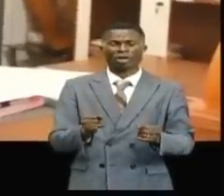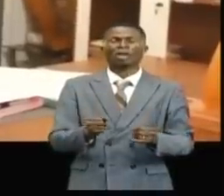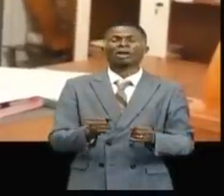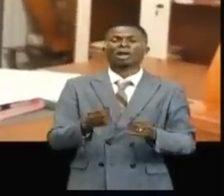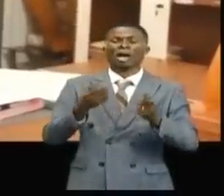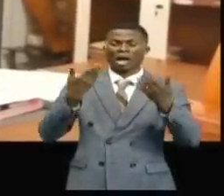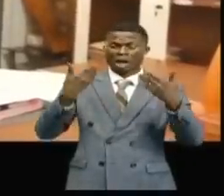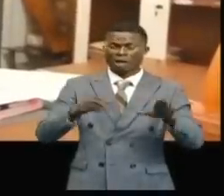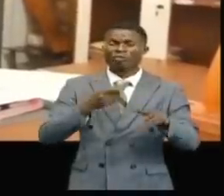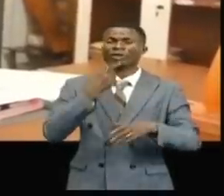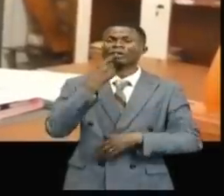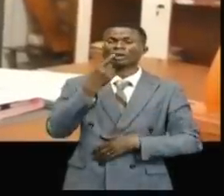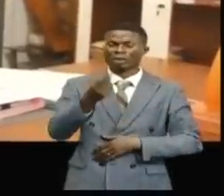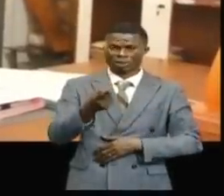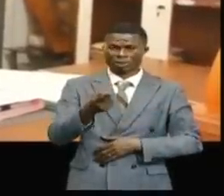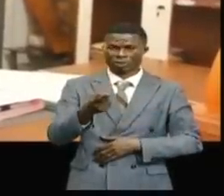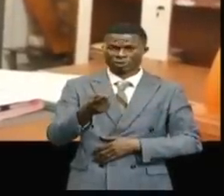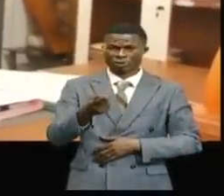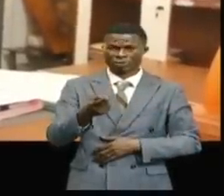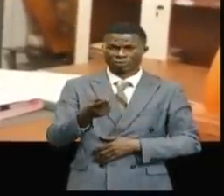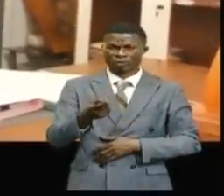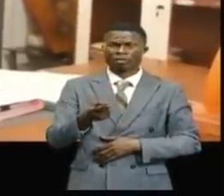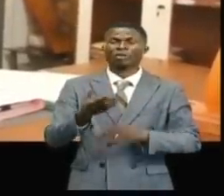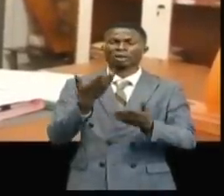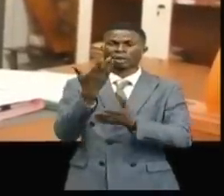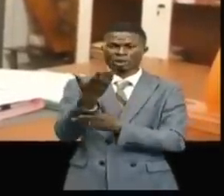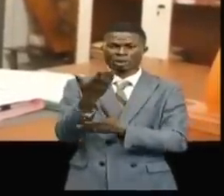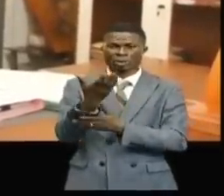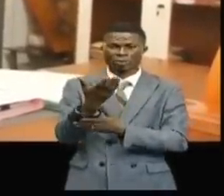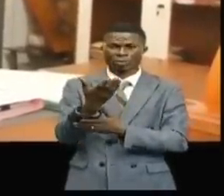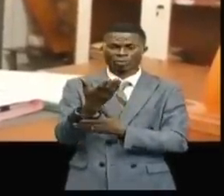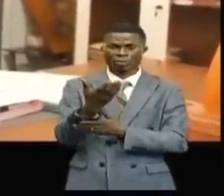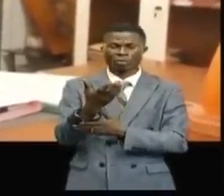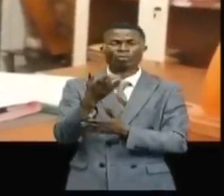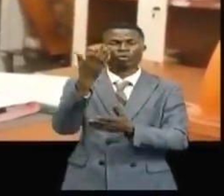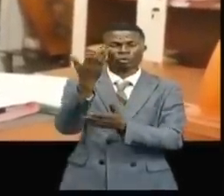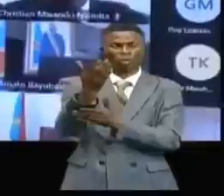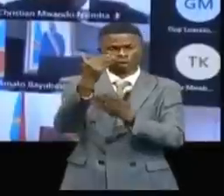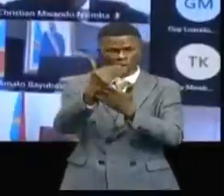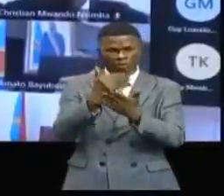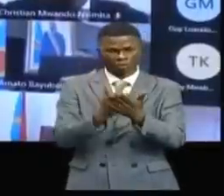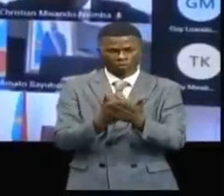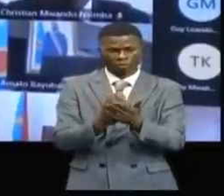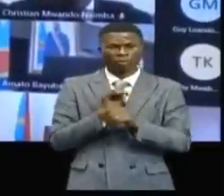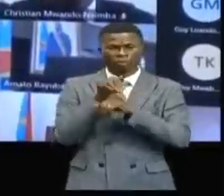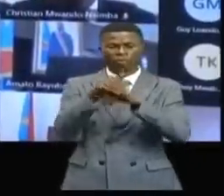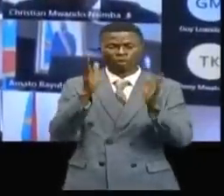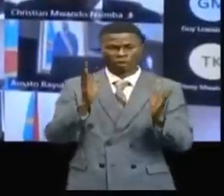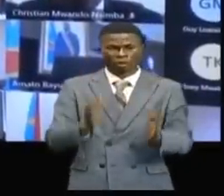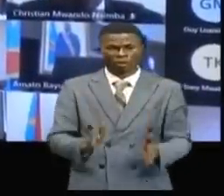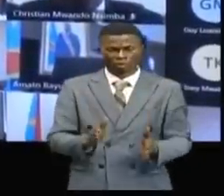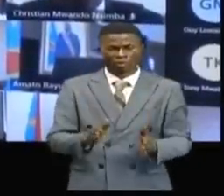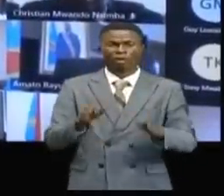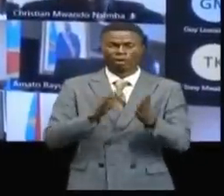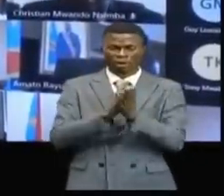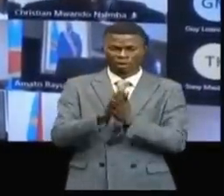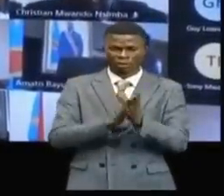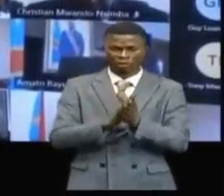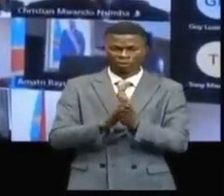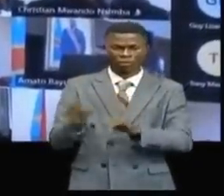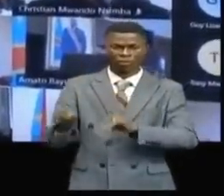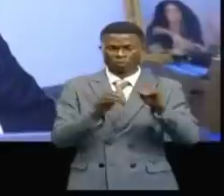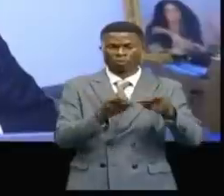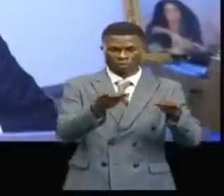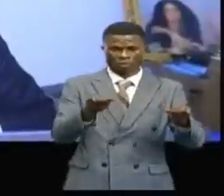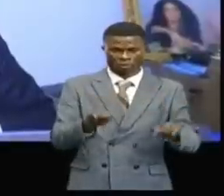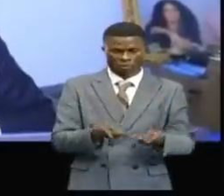son intervention en réitérant l'une des recommandations des participants relatives à la mise en